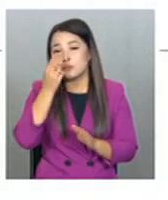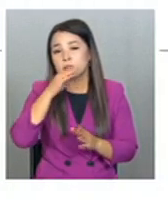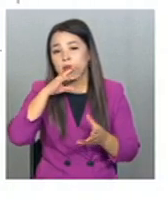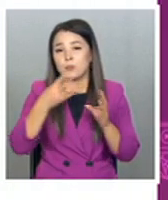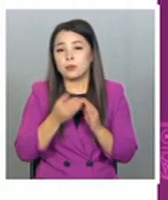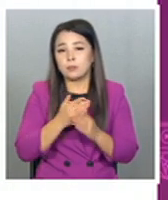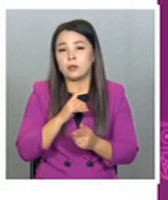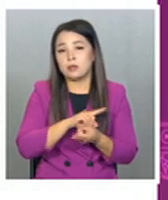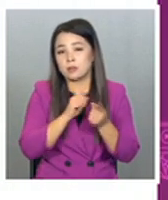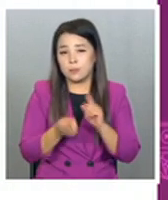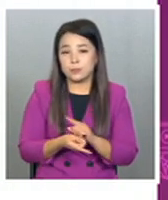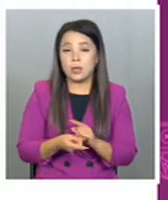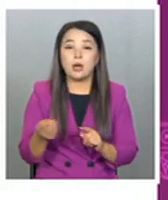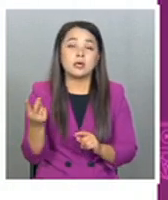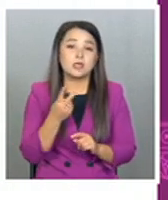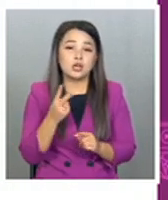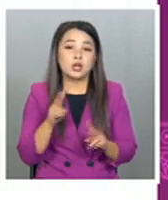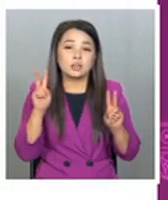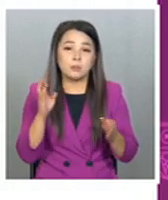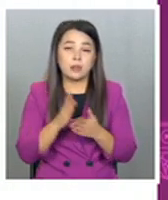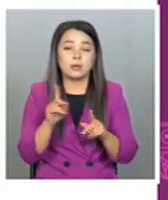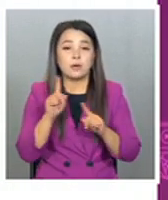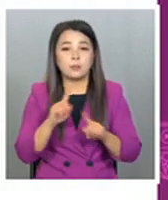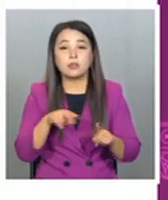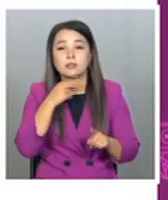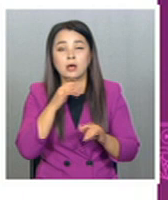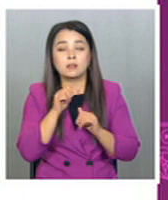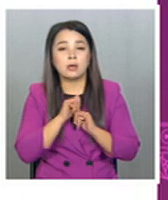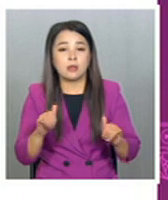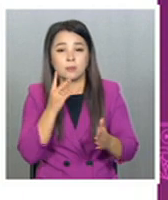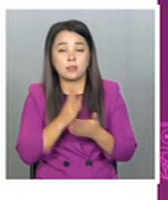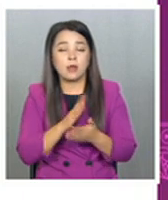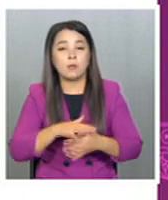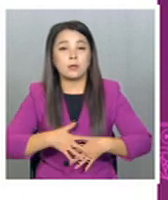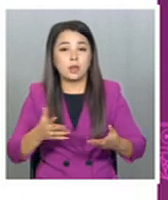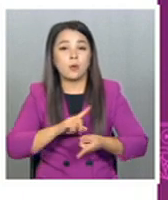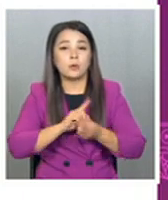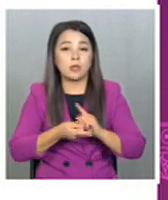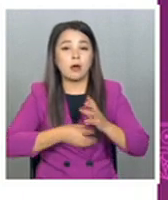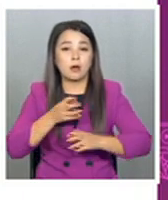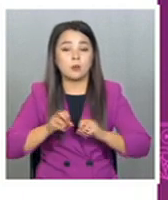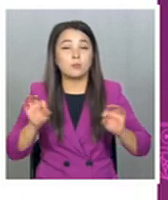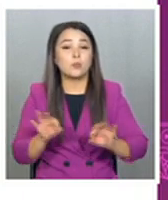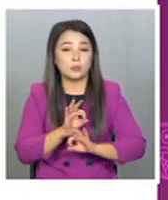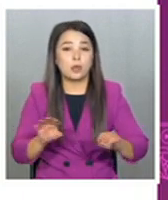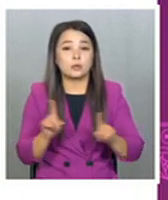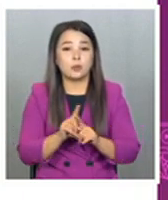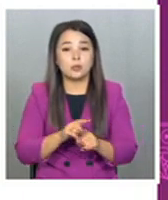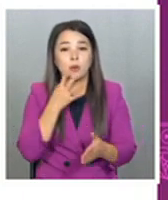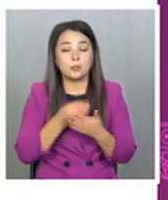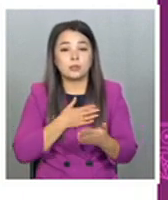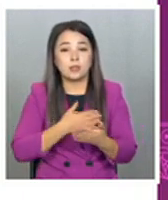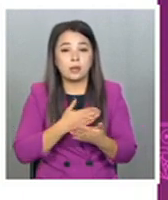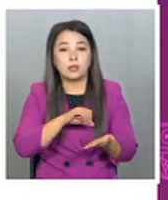барады. Екінші, тақырыптың өзектілігін жазуымыз керек. Бұл алапат өзгеріс әлемдік музыка өнеріне де өз ықпалын